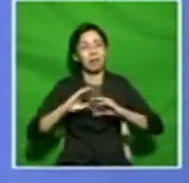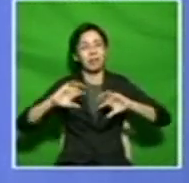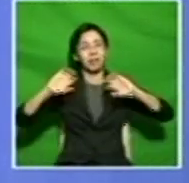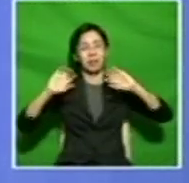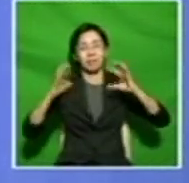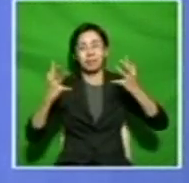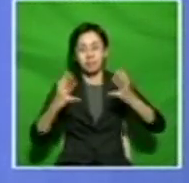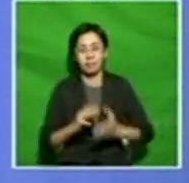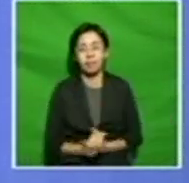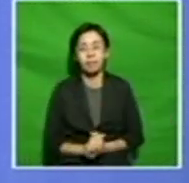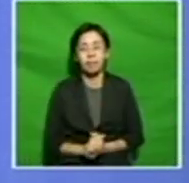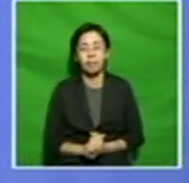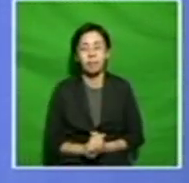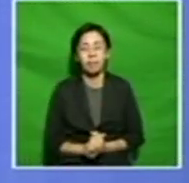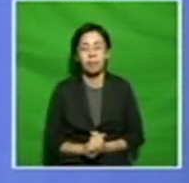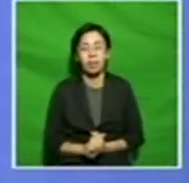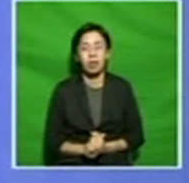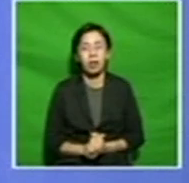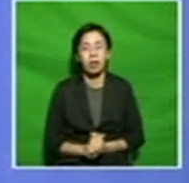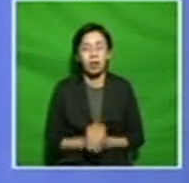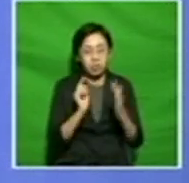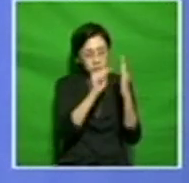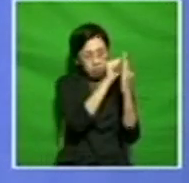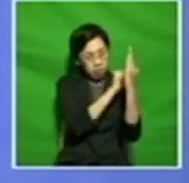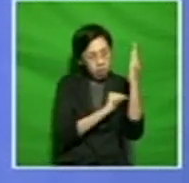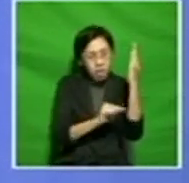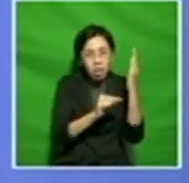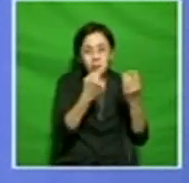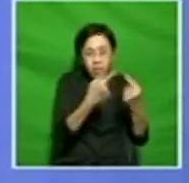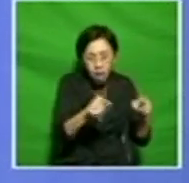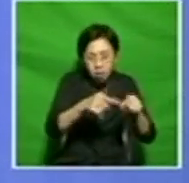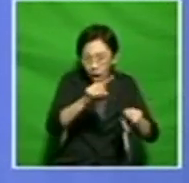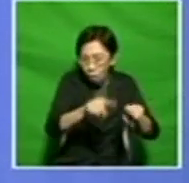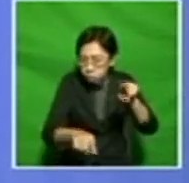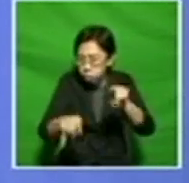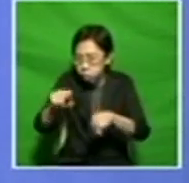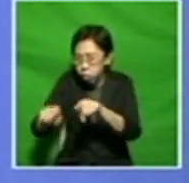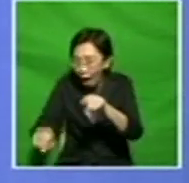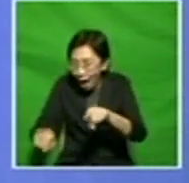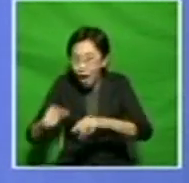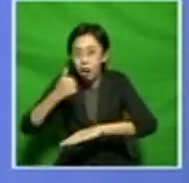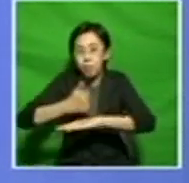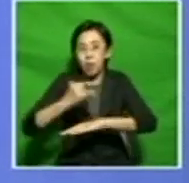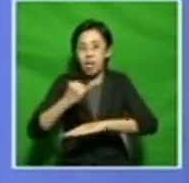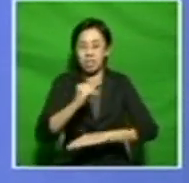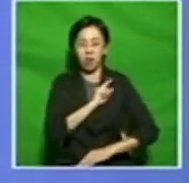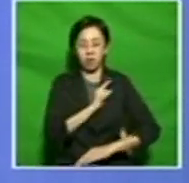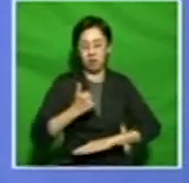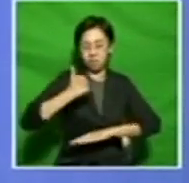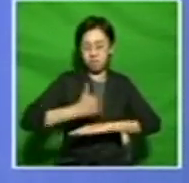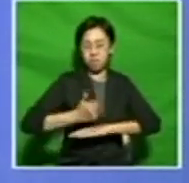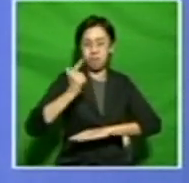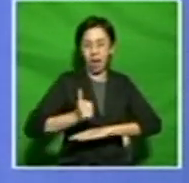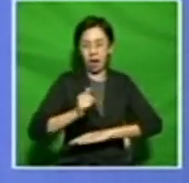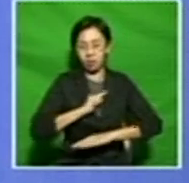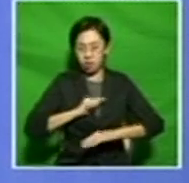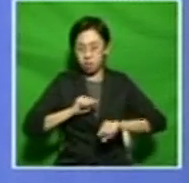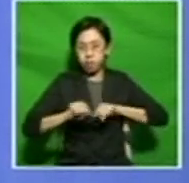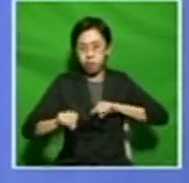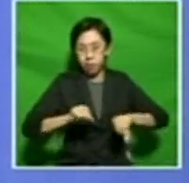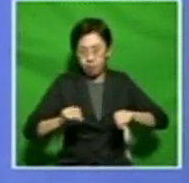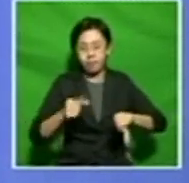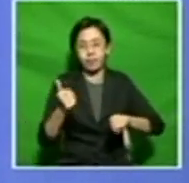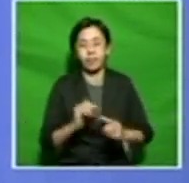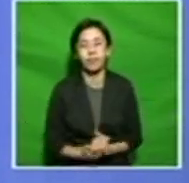เพราะว่าสถานการณ์ในแต่ละพื้นที่มันไม่เหมือนกันจึงต้องยกให้เจ้าของพื้นที่วันนี้ประกาศสถานการณ์ฉุกเฉิน